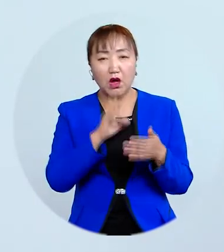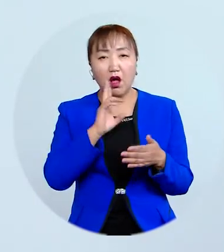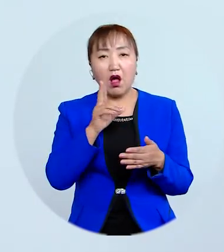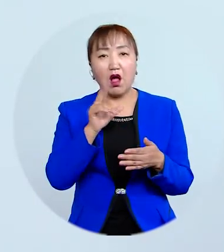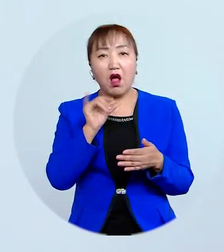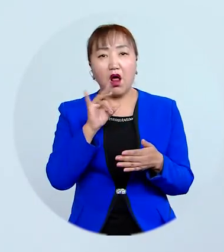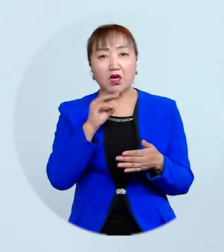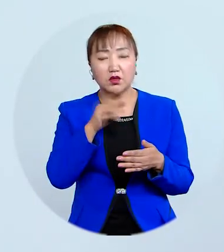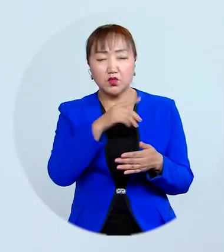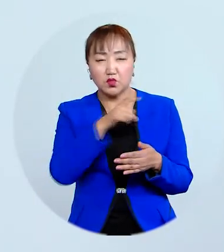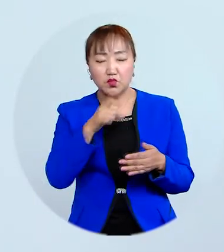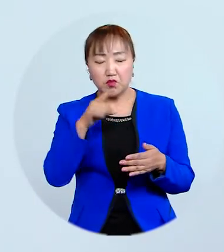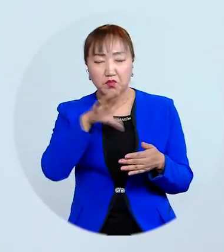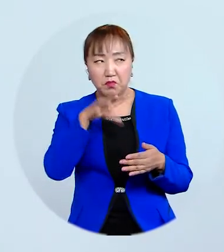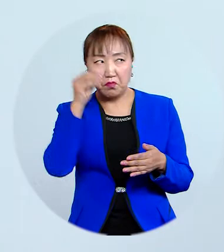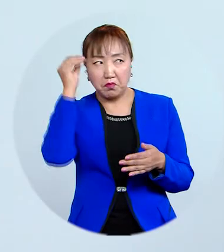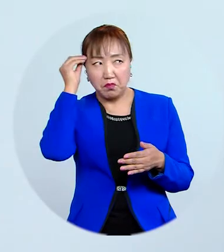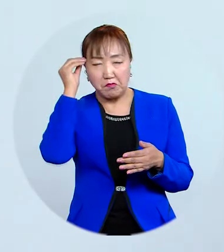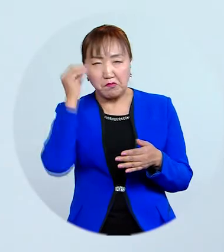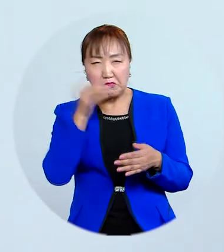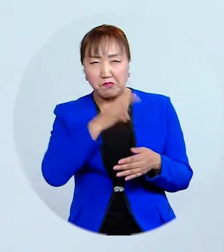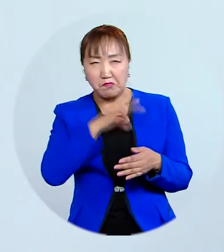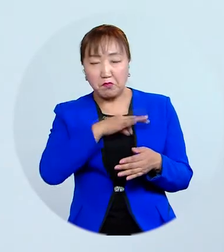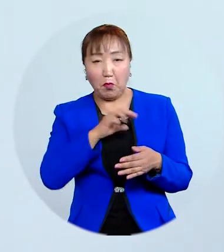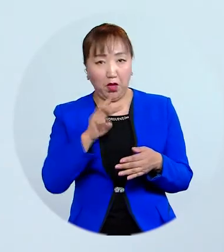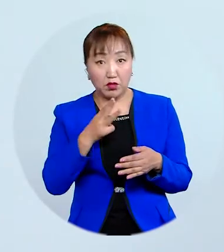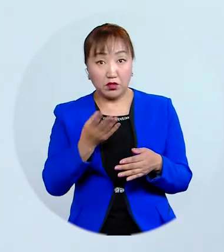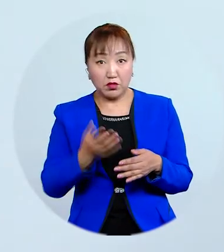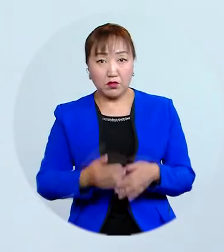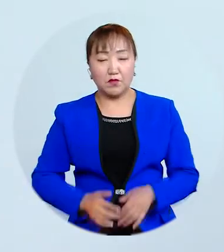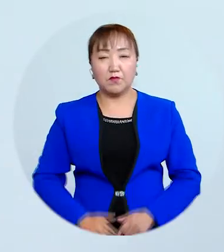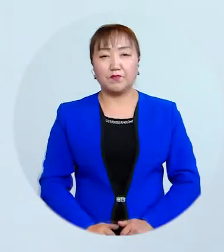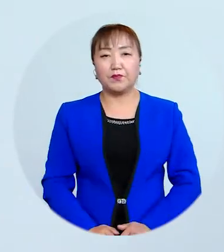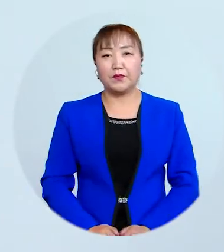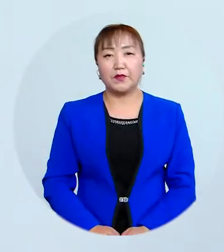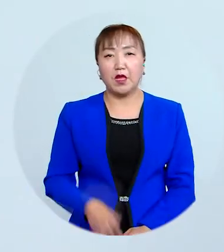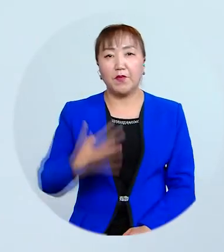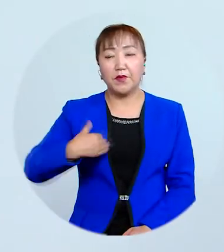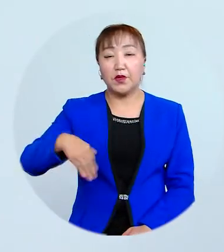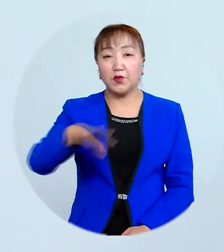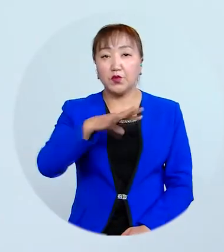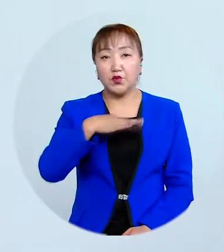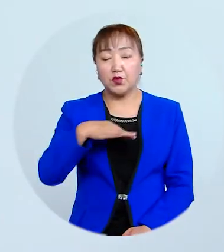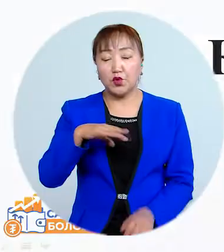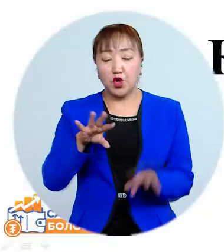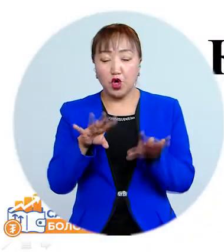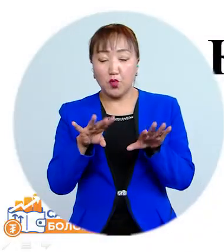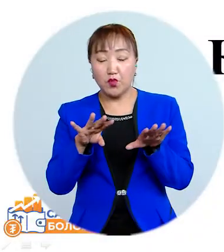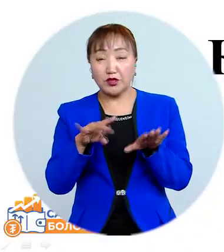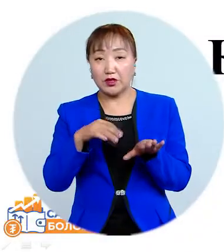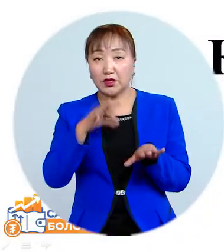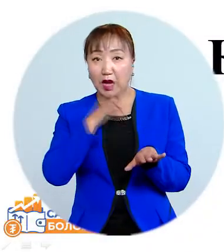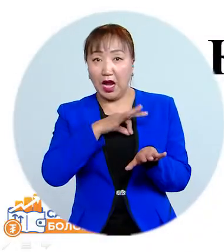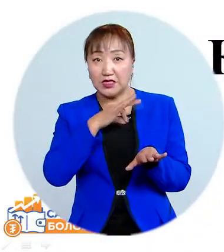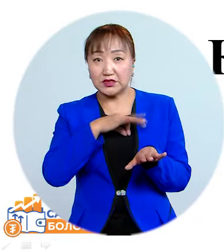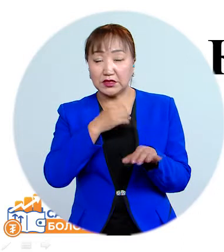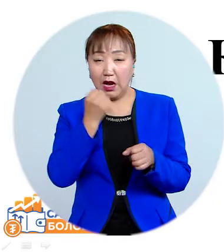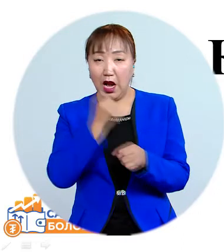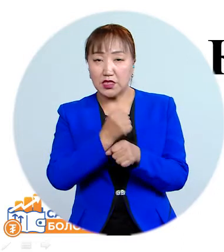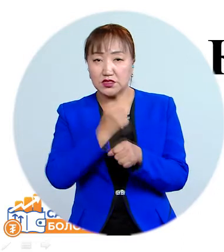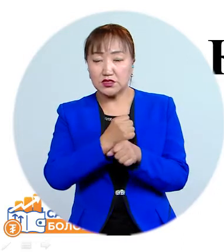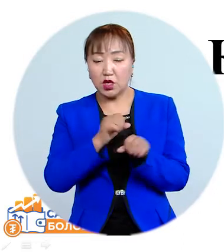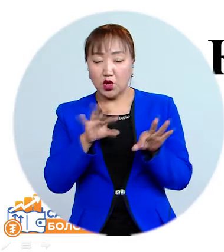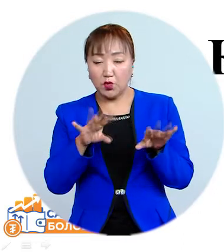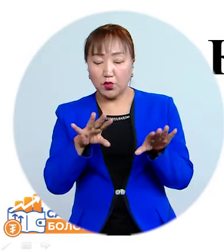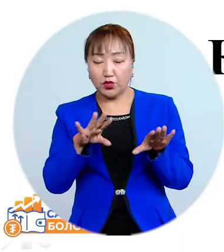картыг хүмүүс мэдээд авчих нэ. За мөн бид бүхэн хүн болгон их хөвчлэн компьютер ашиглаж байгаа. Тэгэл ажлын компьютерээ